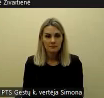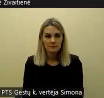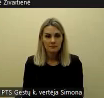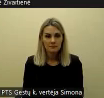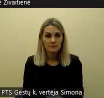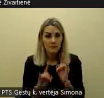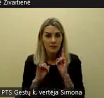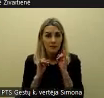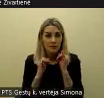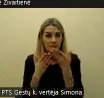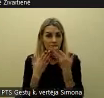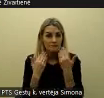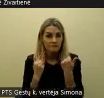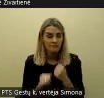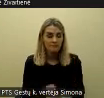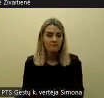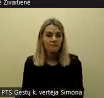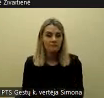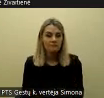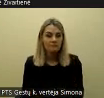Garso nėra.